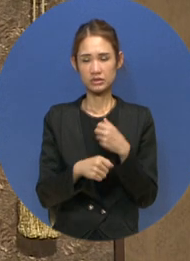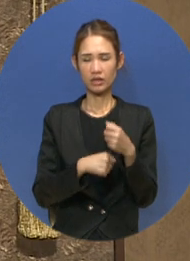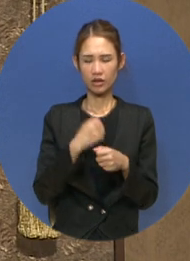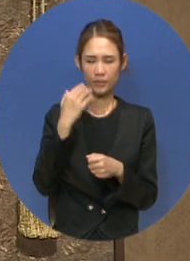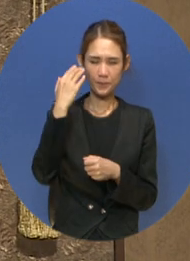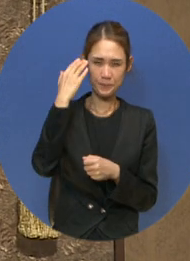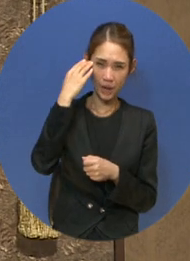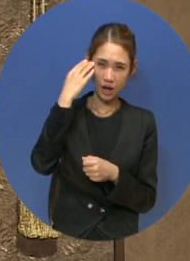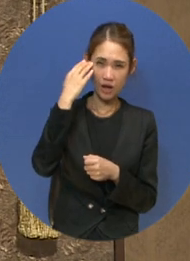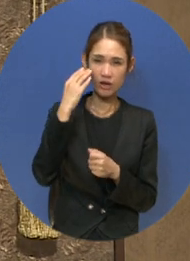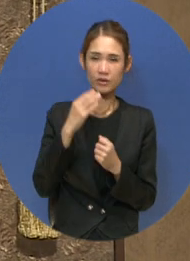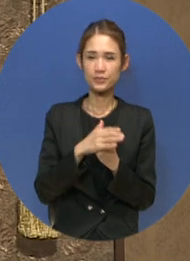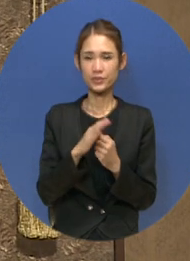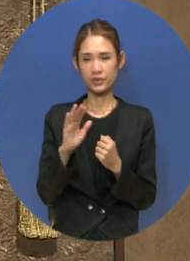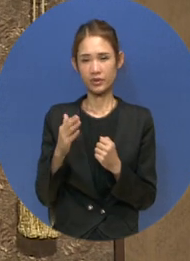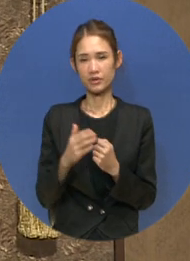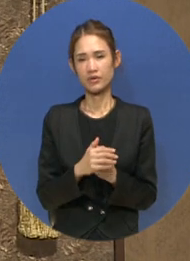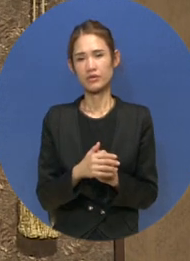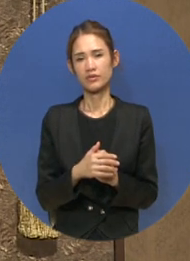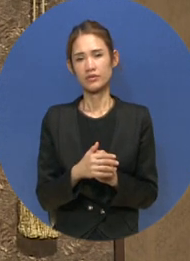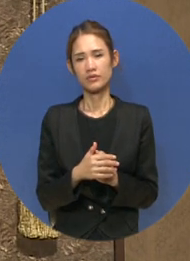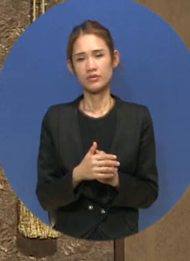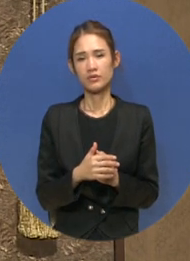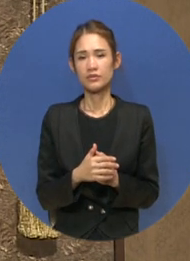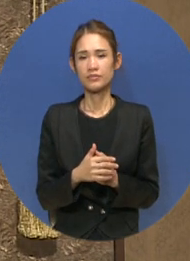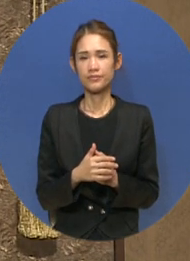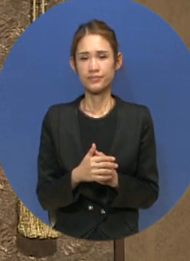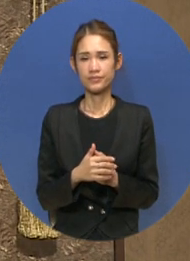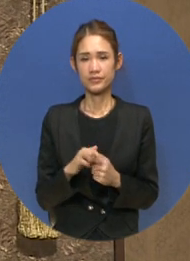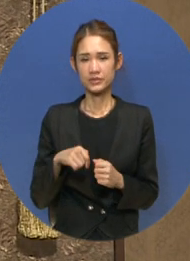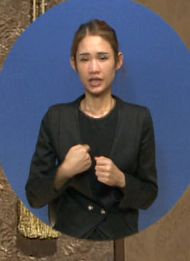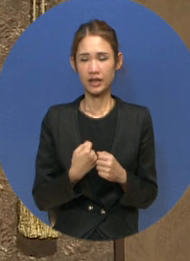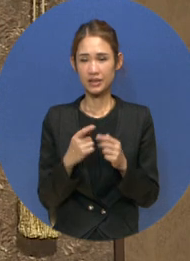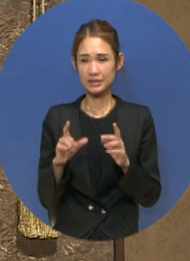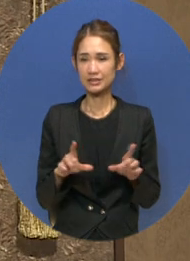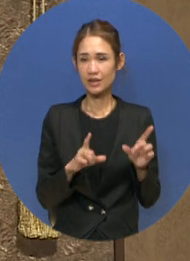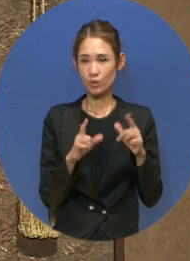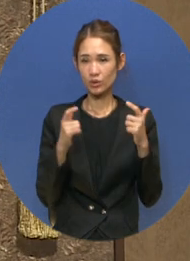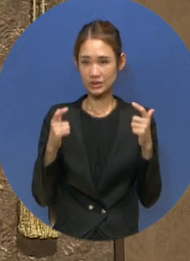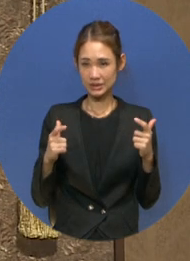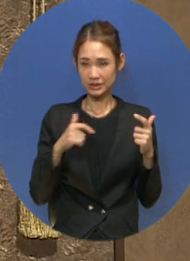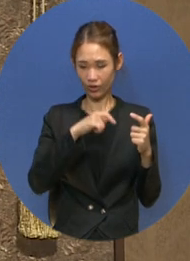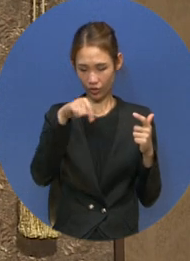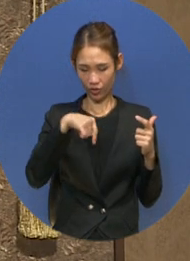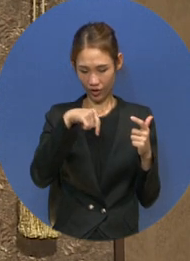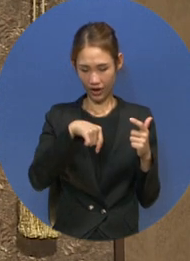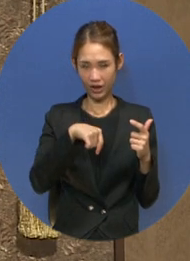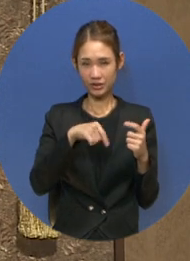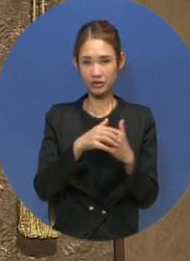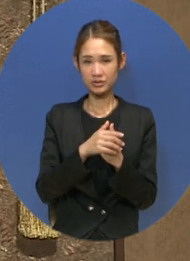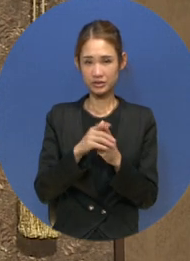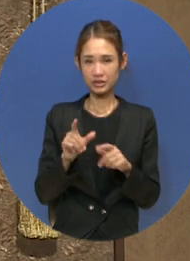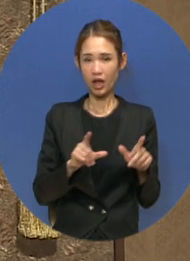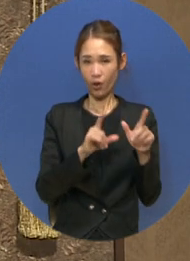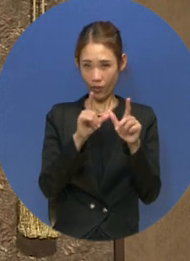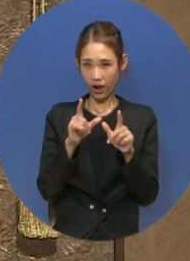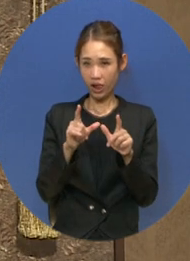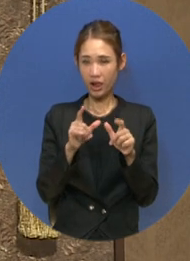자유도 침해당하기 때문에 그러한 부분을 그 자기가 살고 있는 지역사회 집에서 생활하도록